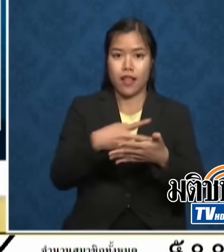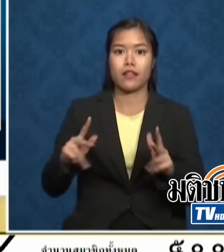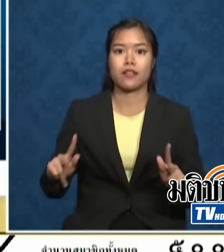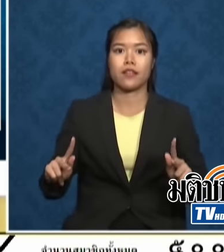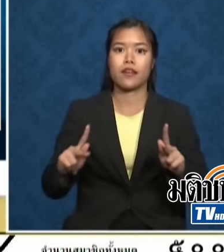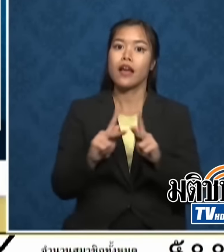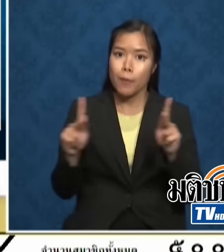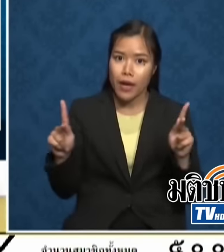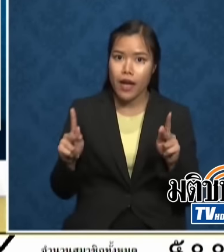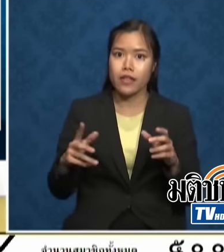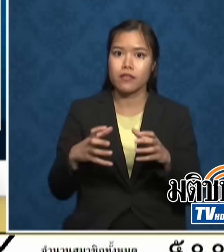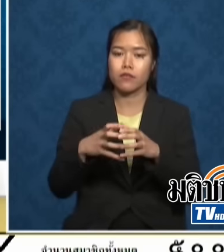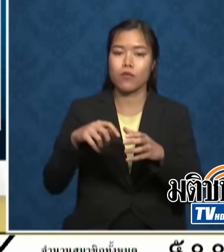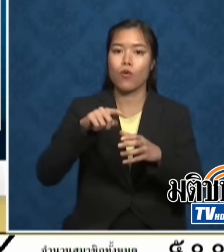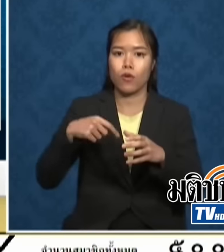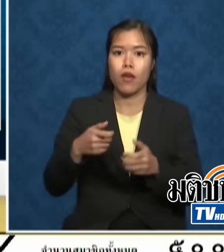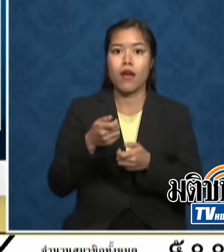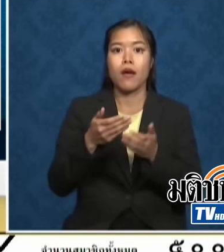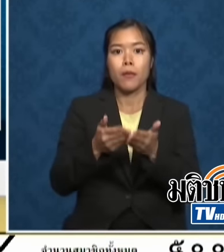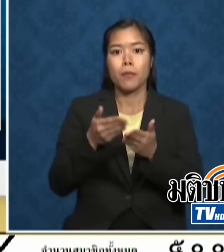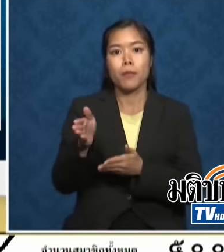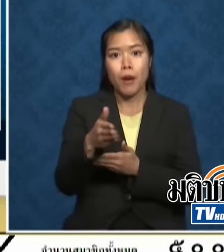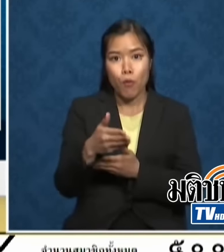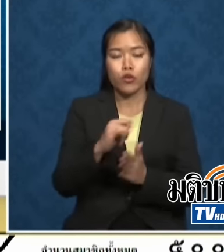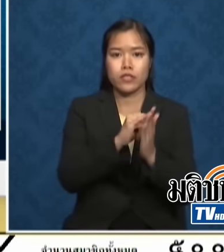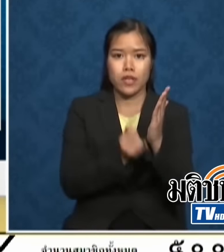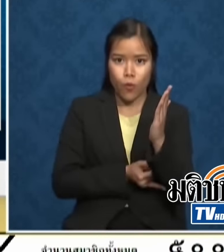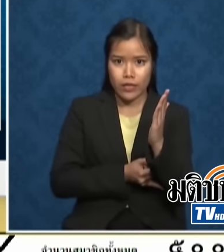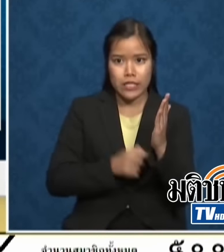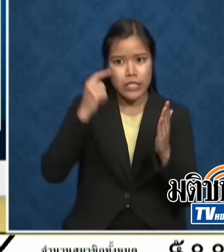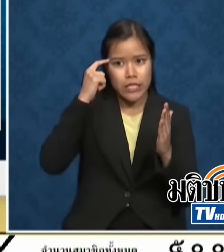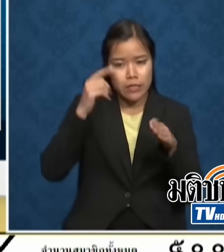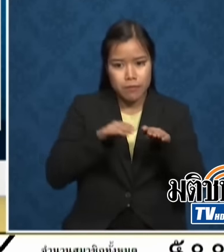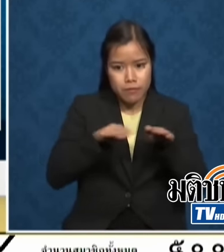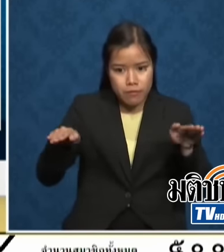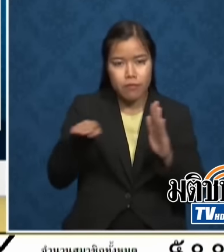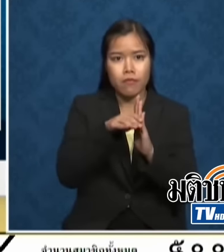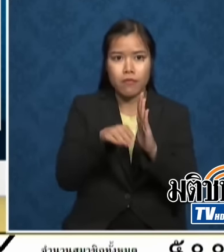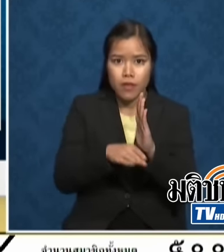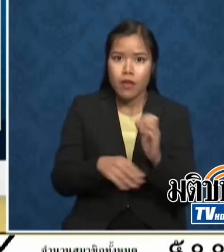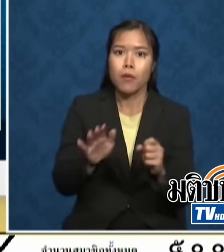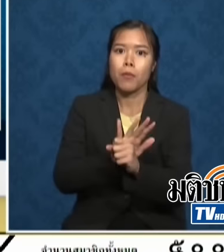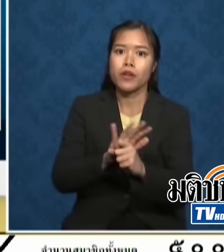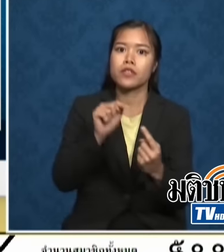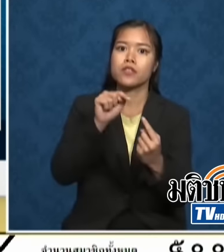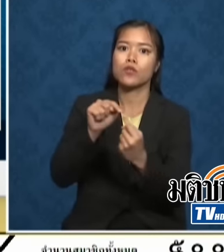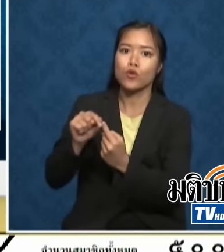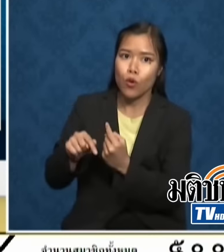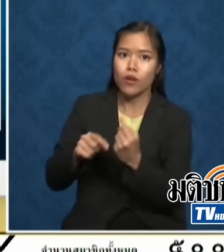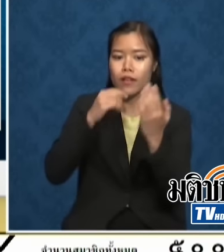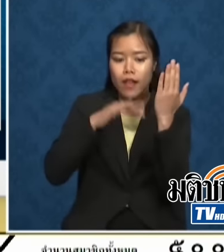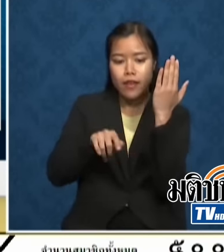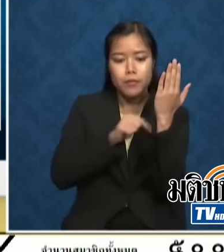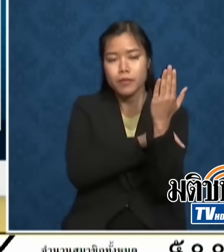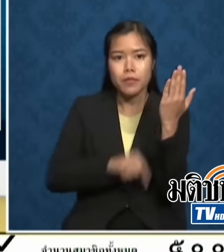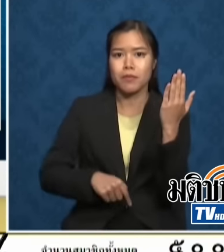การประมงจังหวัดที่จะมีการกำหนดเงื่อนไขการประมงตามความเหมาะสมของพื้นที่ไม่ใช่สัตว์ตัดเสื้อตัวเดียวเป็นเสื้อโหล